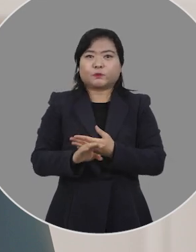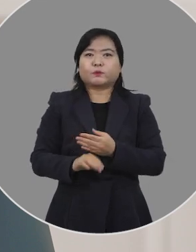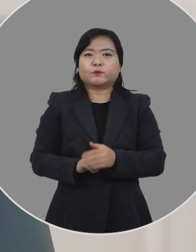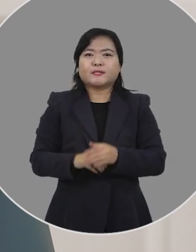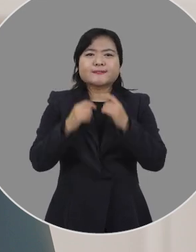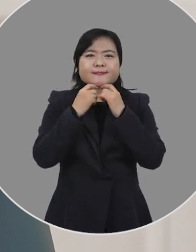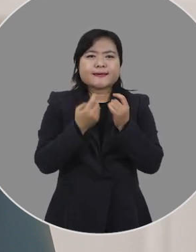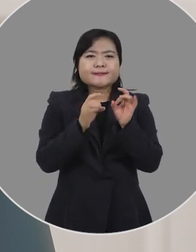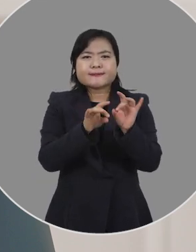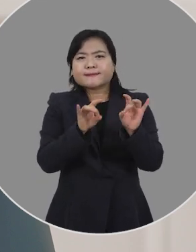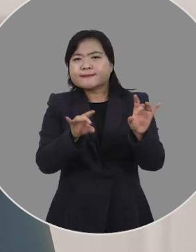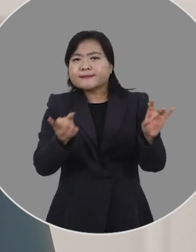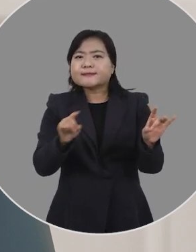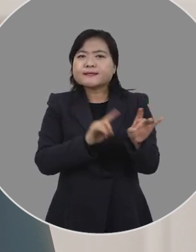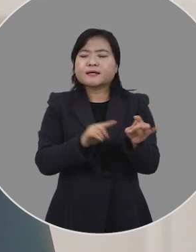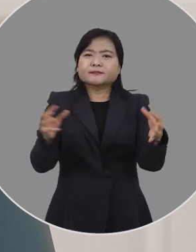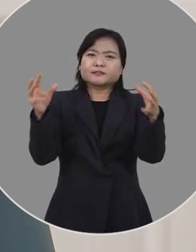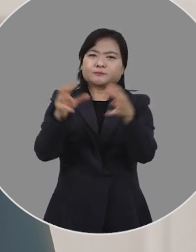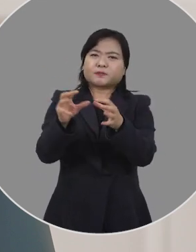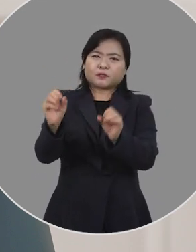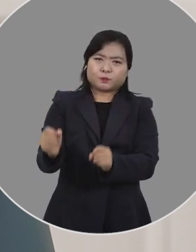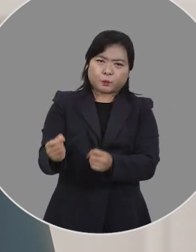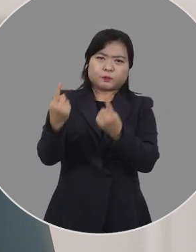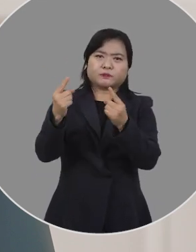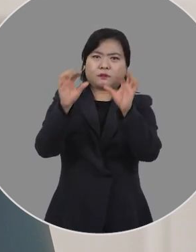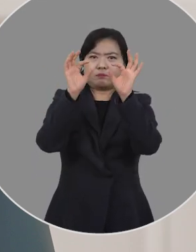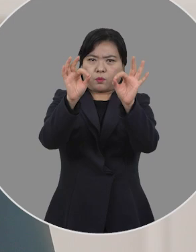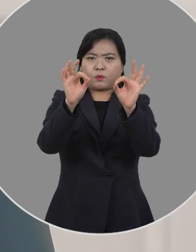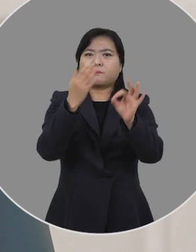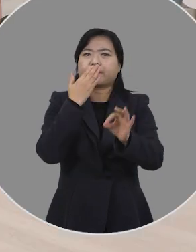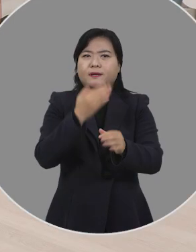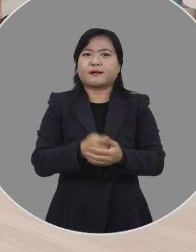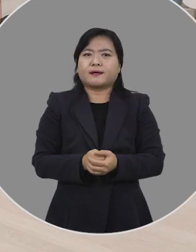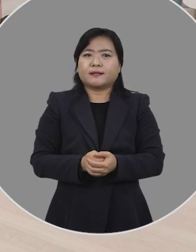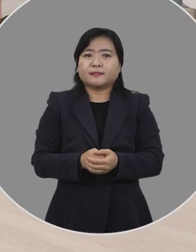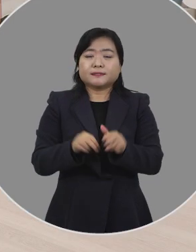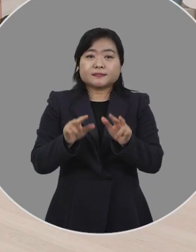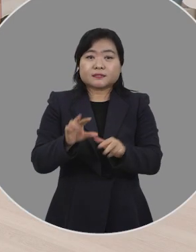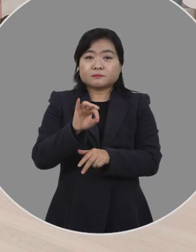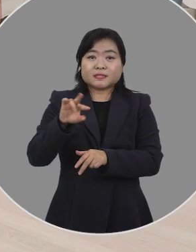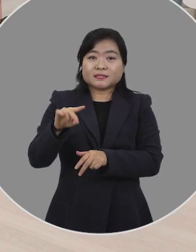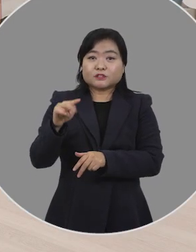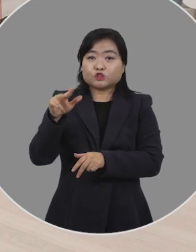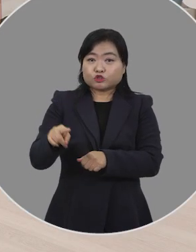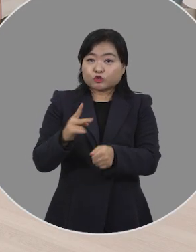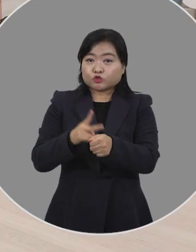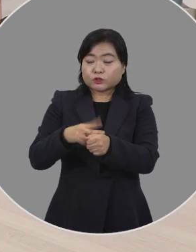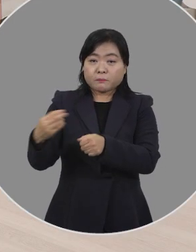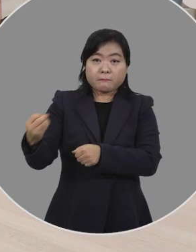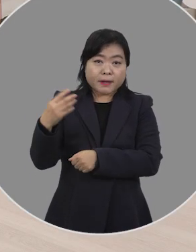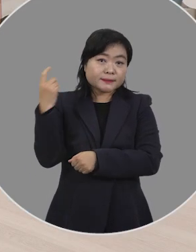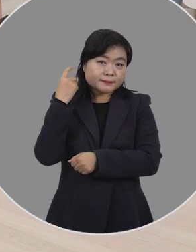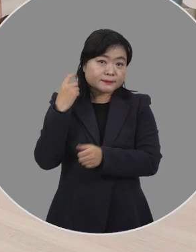다르죠. 개인이 집단과 함께 동시에 보이게 되죠. 지금 이은주 교수님 얘기